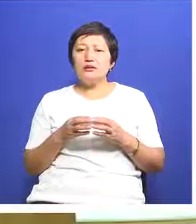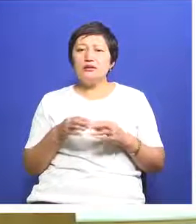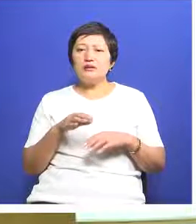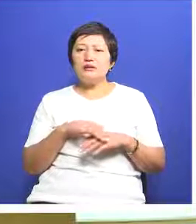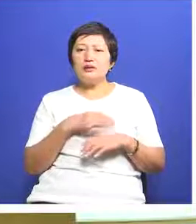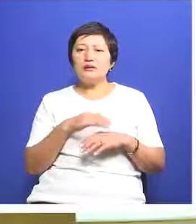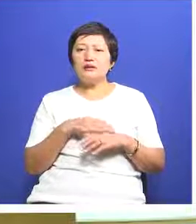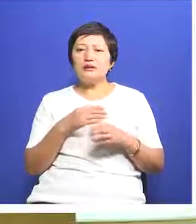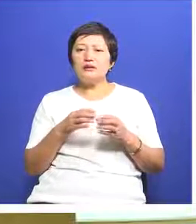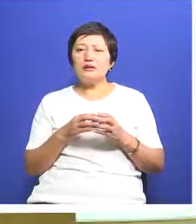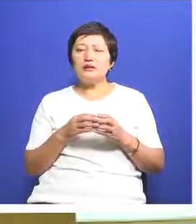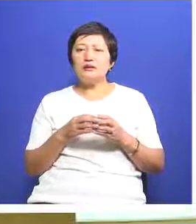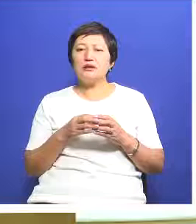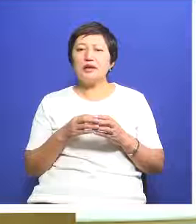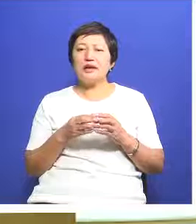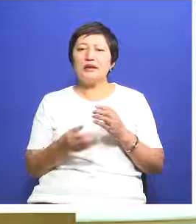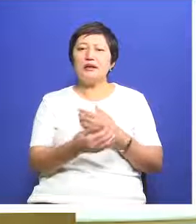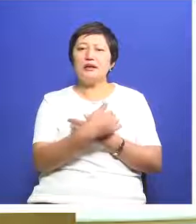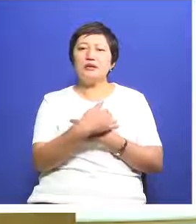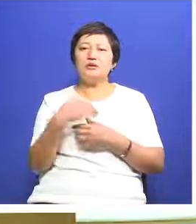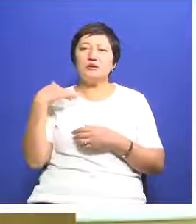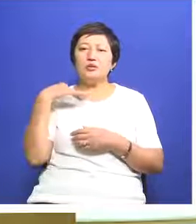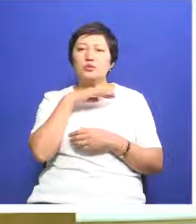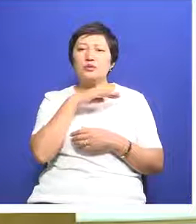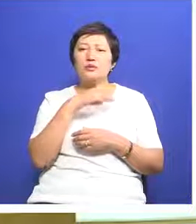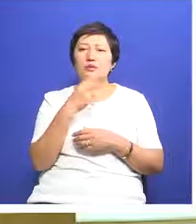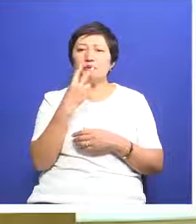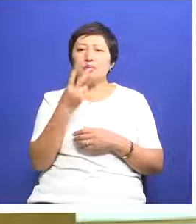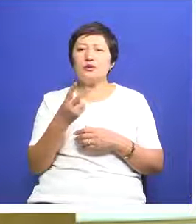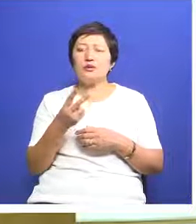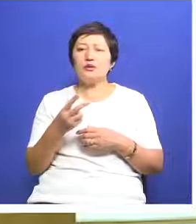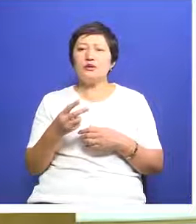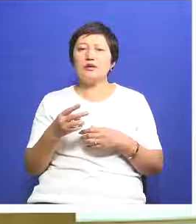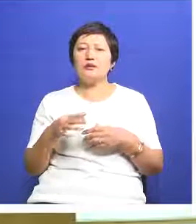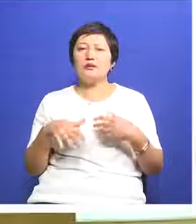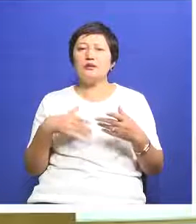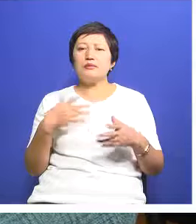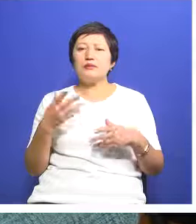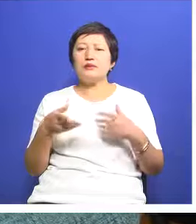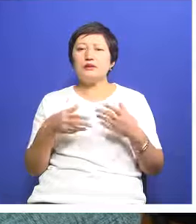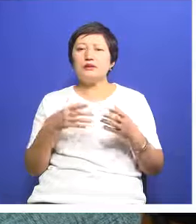жақсы. Қазір келушілер көп, келеді, көреді, тамашалайды.